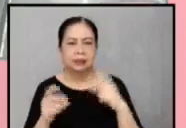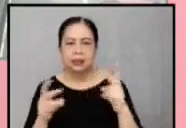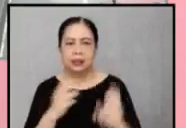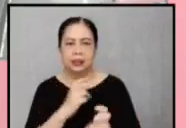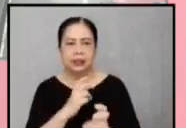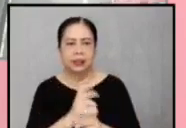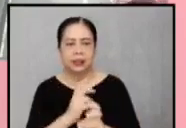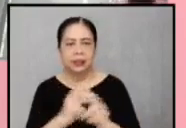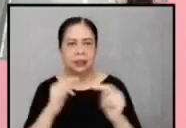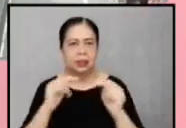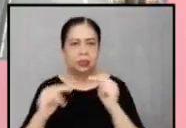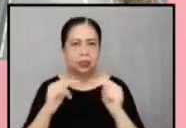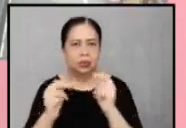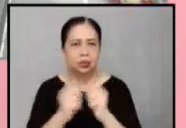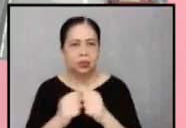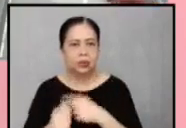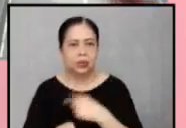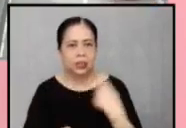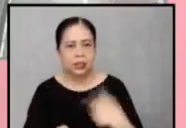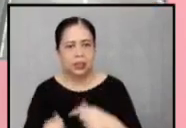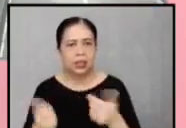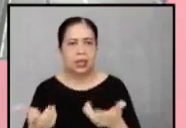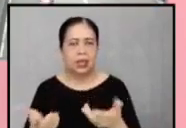with China under such kind of